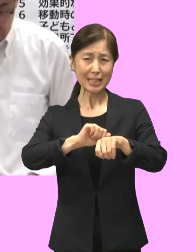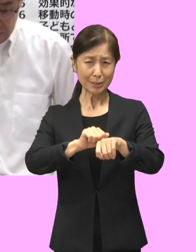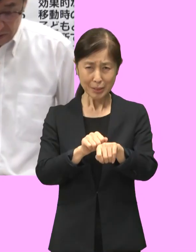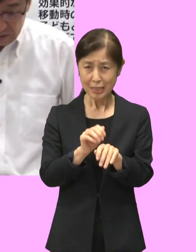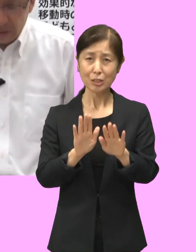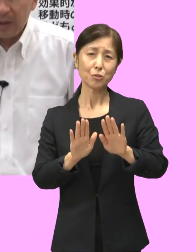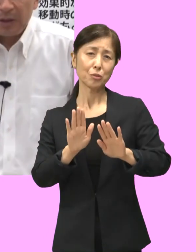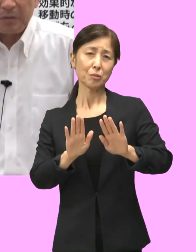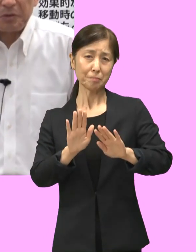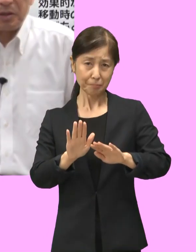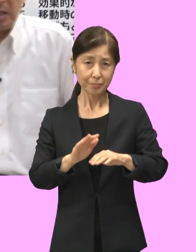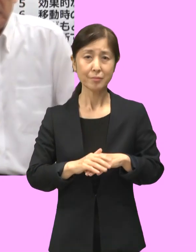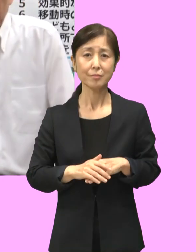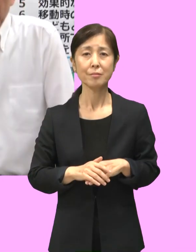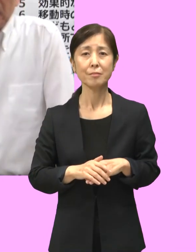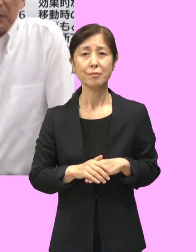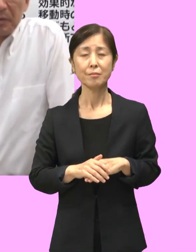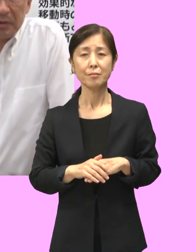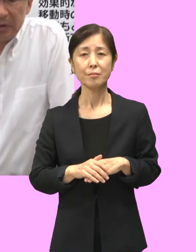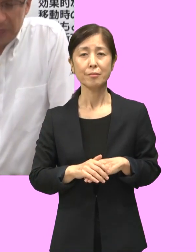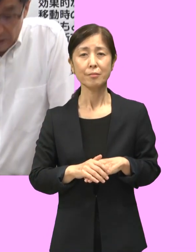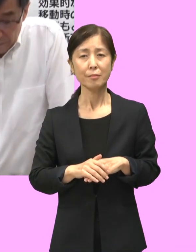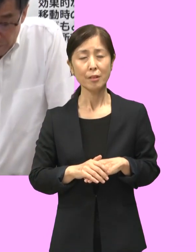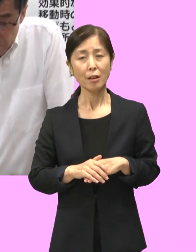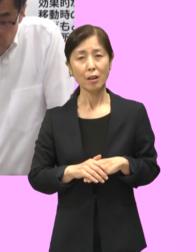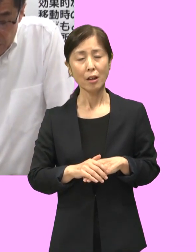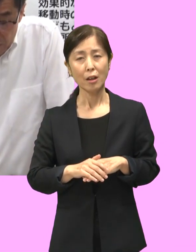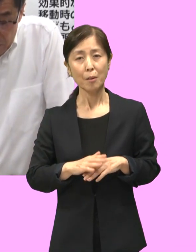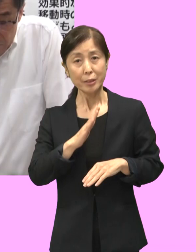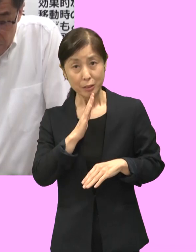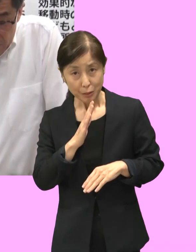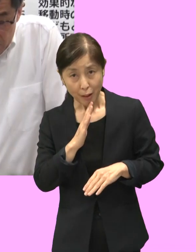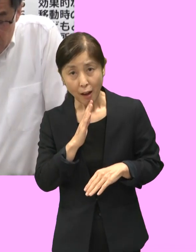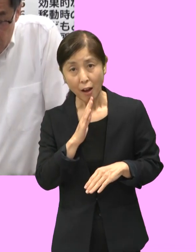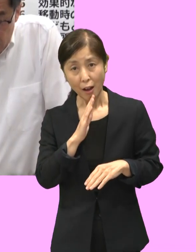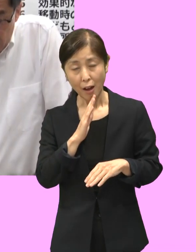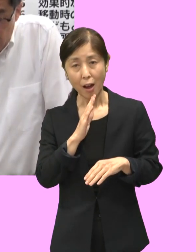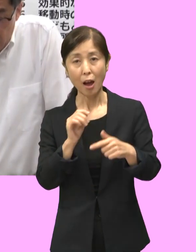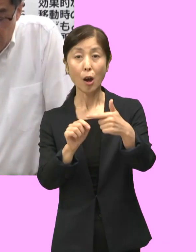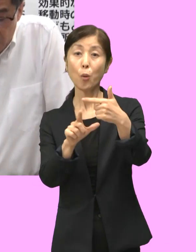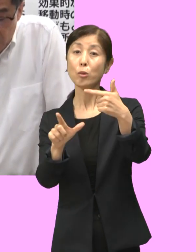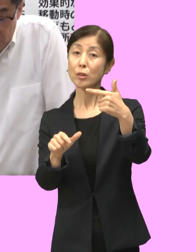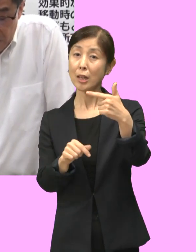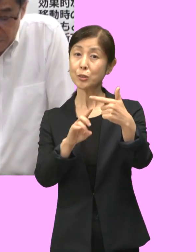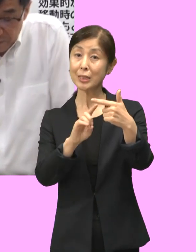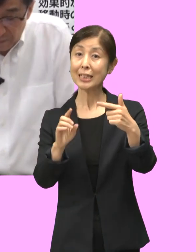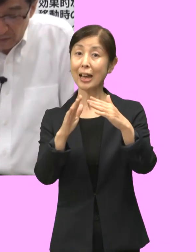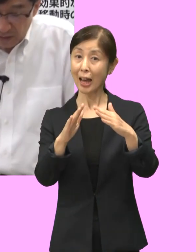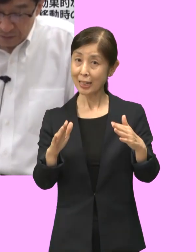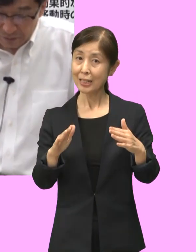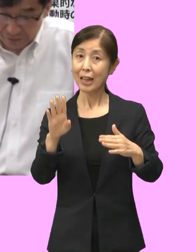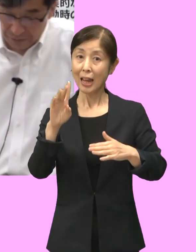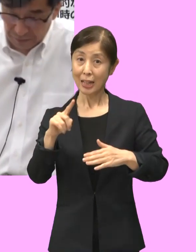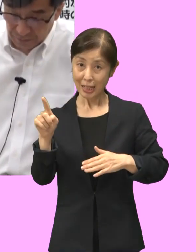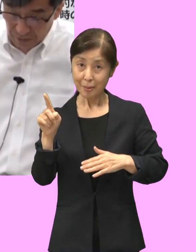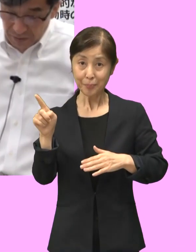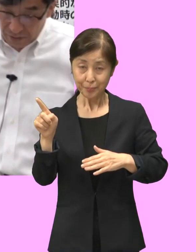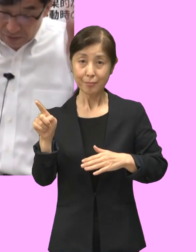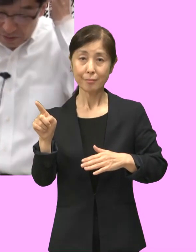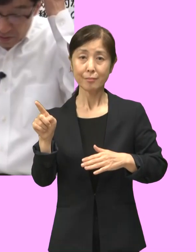されております。まあ、そして実は6月議会で県の方で